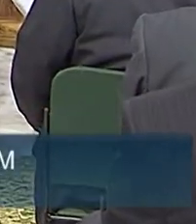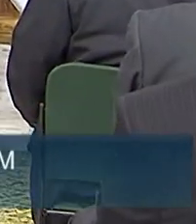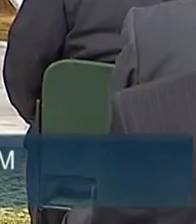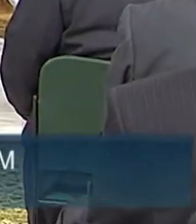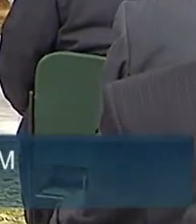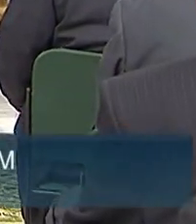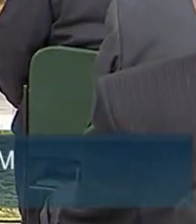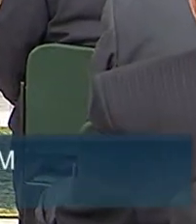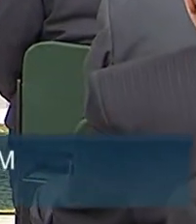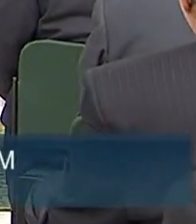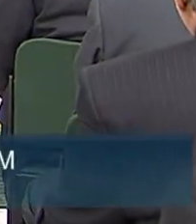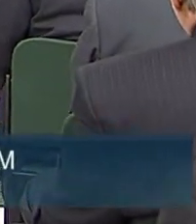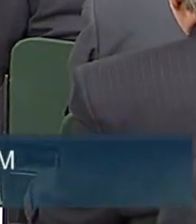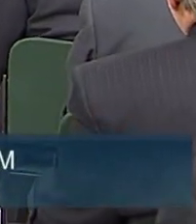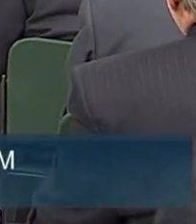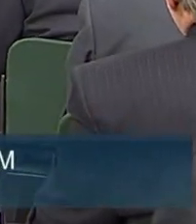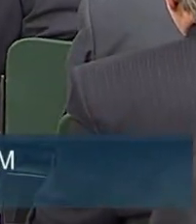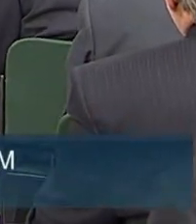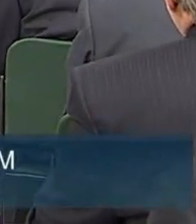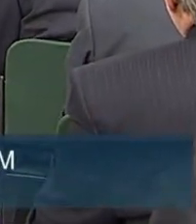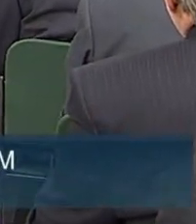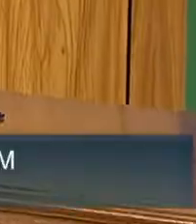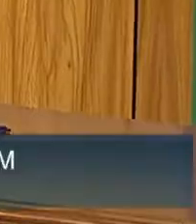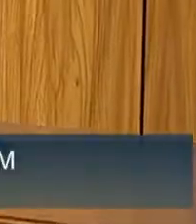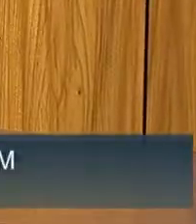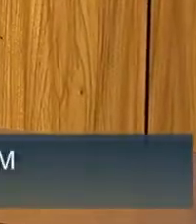브라질 재무장관님께서 서명하겠습니다.